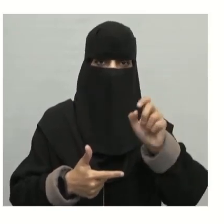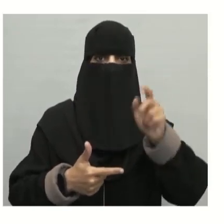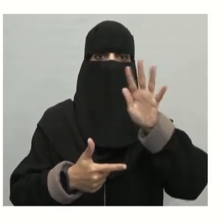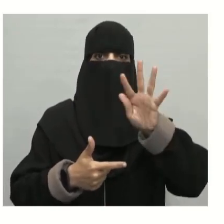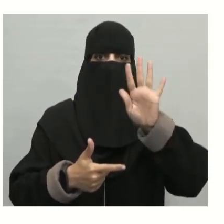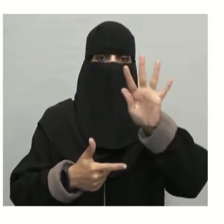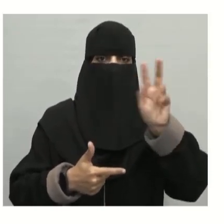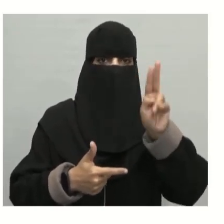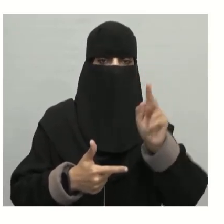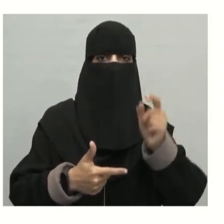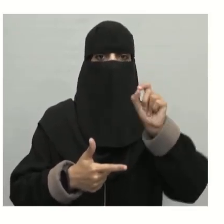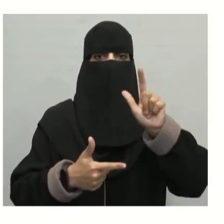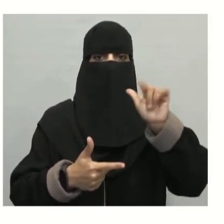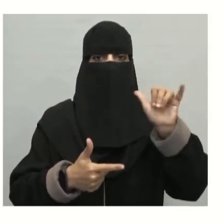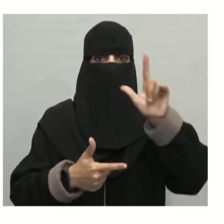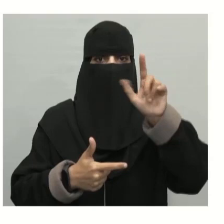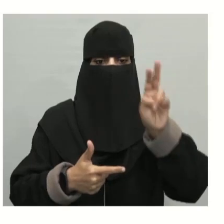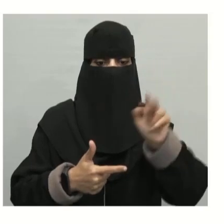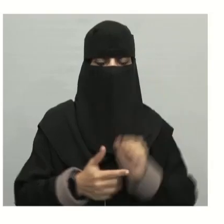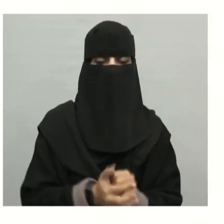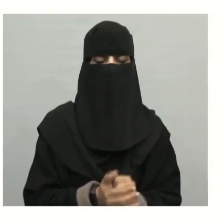بالنسبه للصخور غير المتورقه